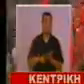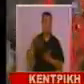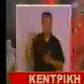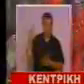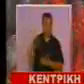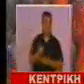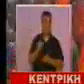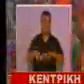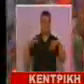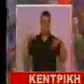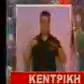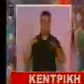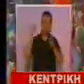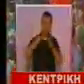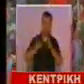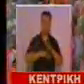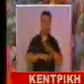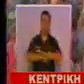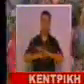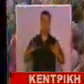Κοινοβούλιο.